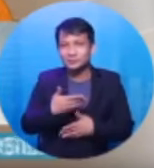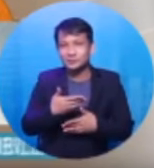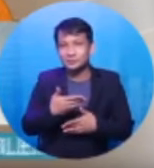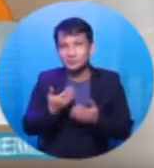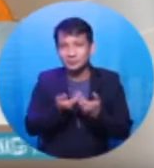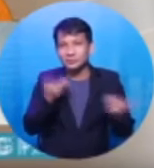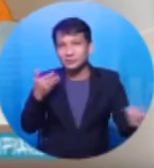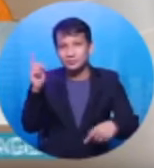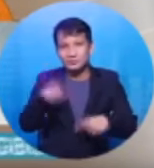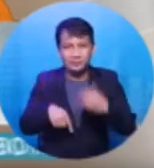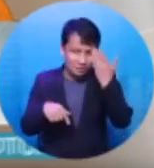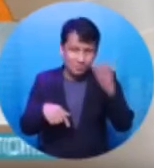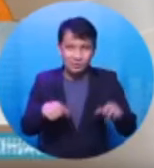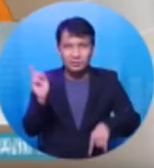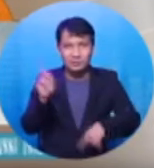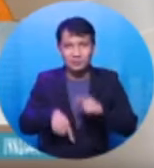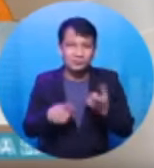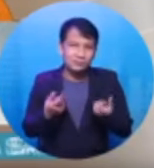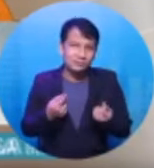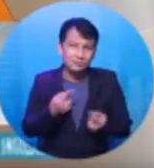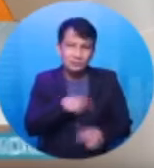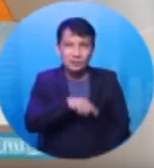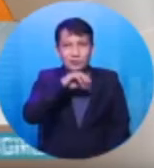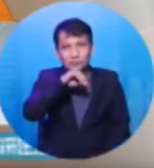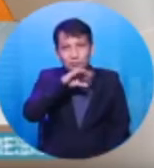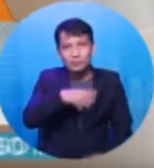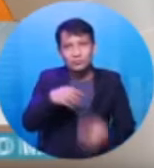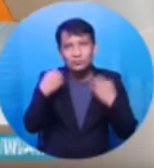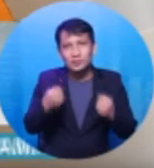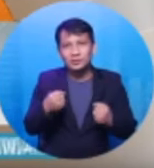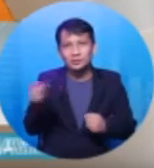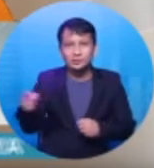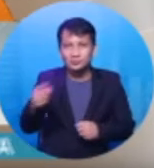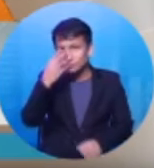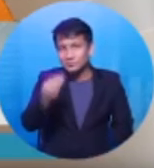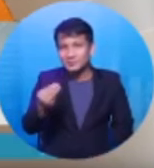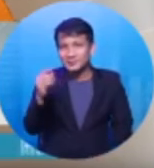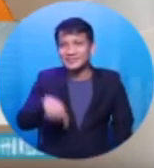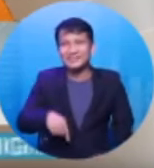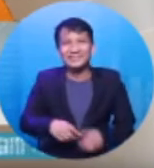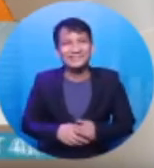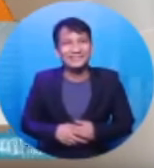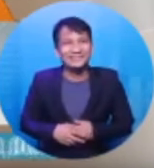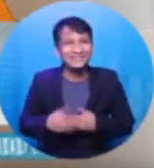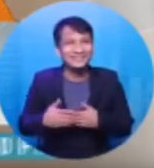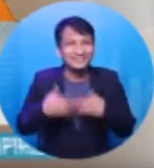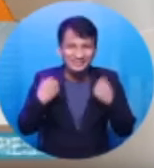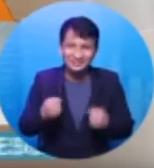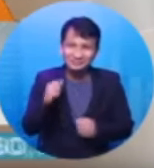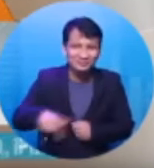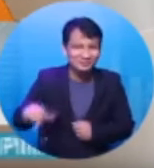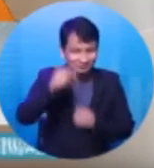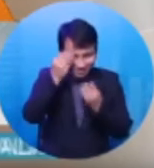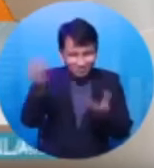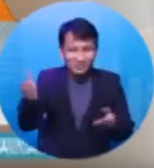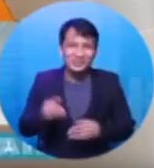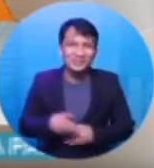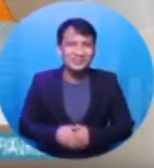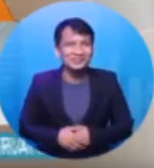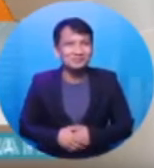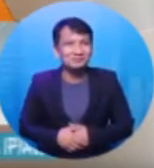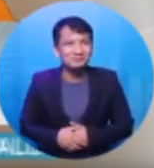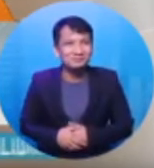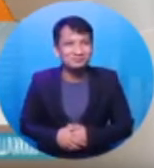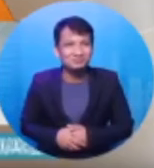ko na hindi mo alam kung anong kaya kong gawin. Yung lola ko, pinakamalakas naman kukulam dun sa amin. Yung po yung lagi niyang sinasabi, sir.